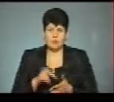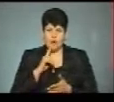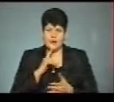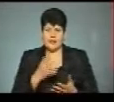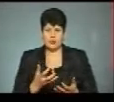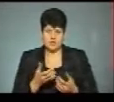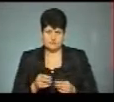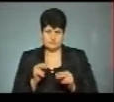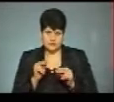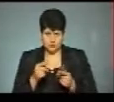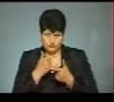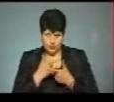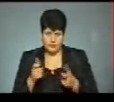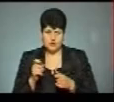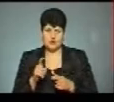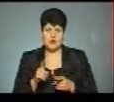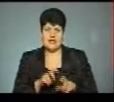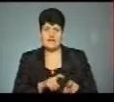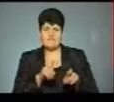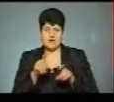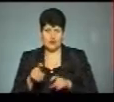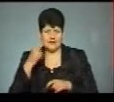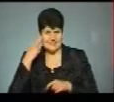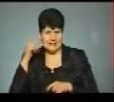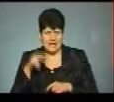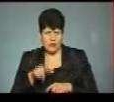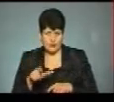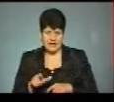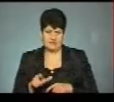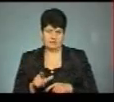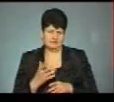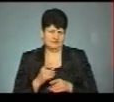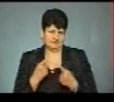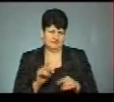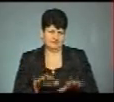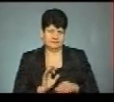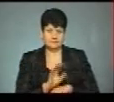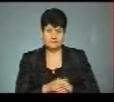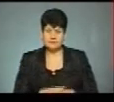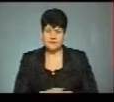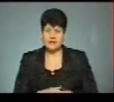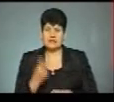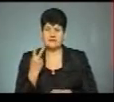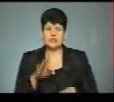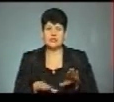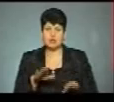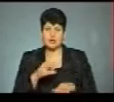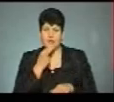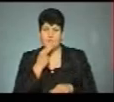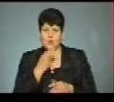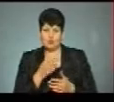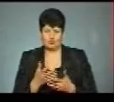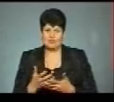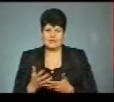отримують достовірну інформацію, що евакуйованих з Китаю людей поселили. Понад 2 тонни продуктів для українських бійців на